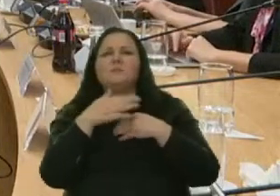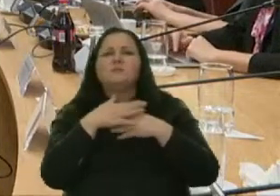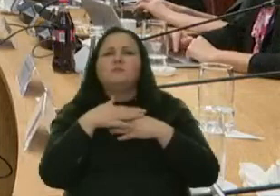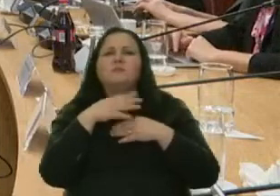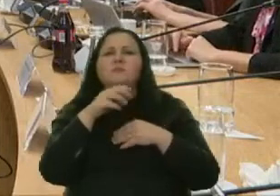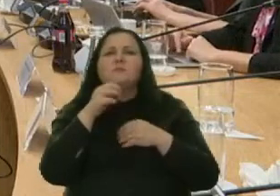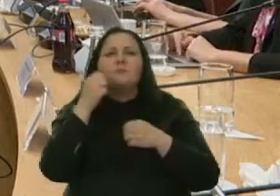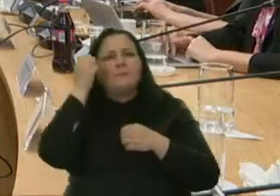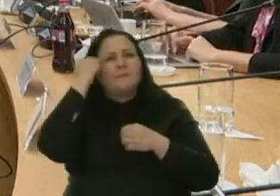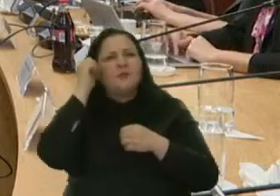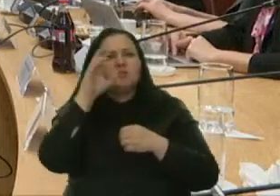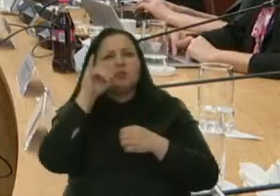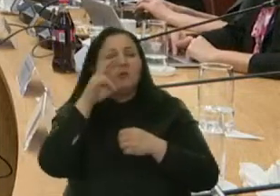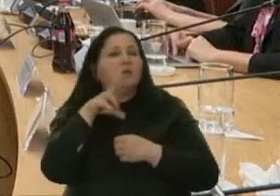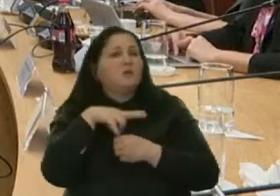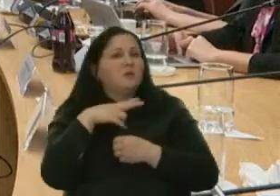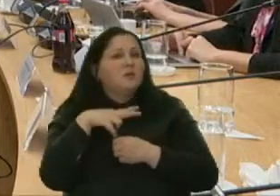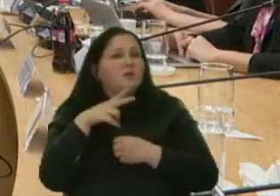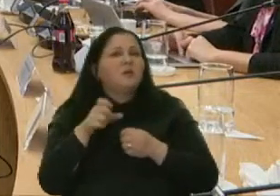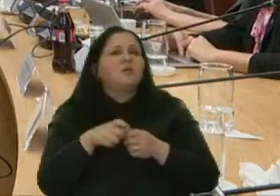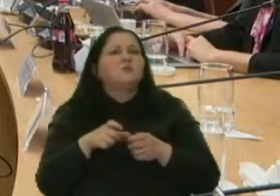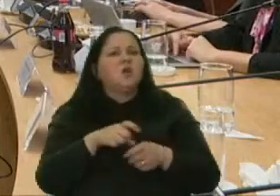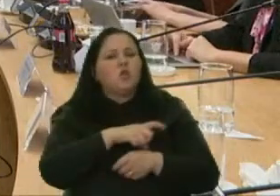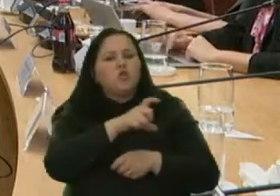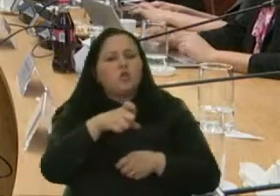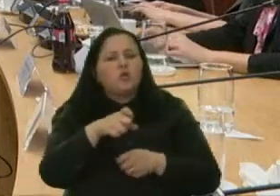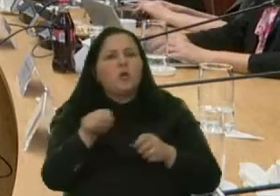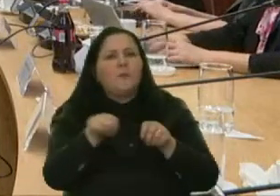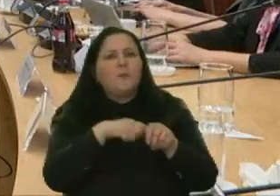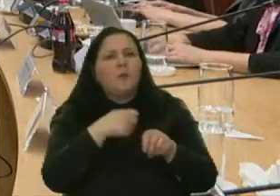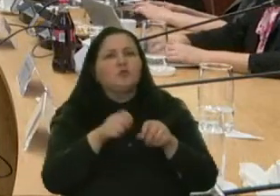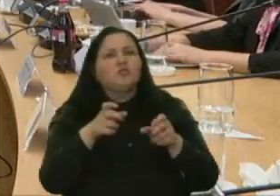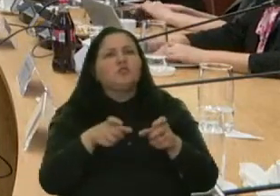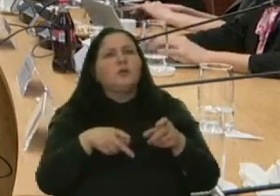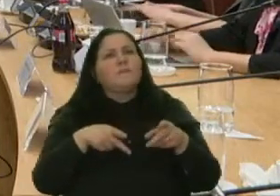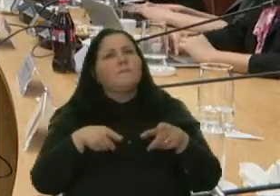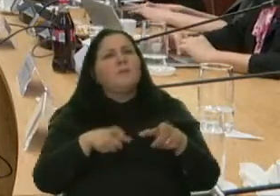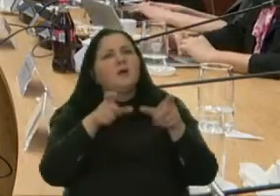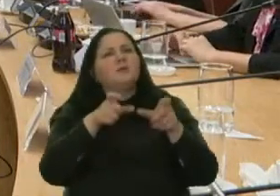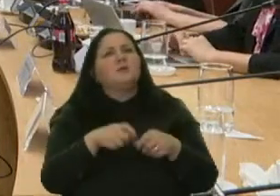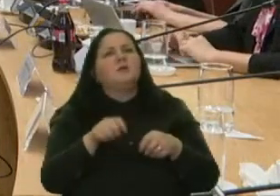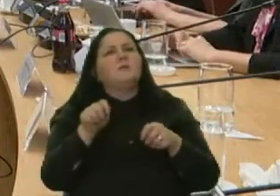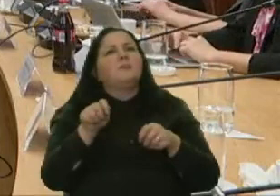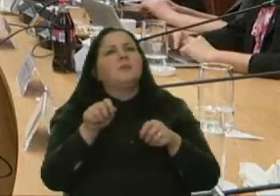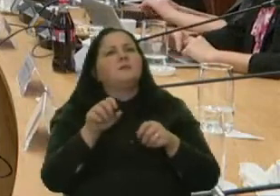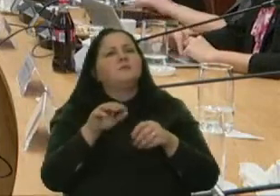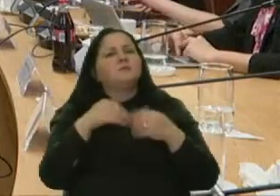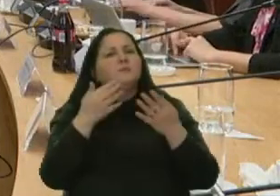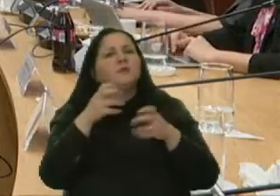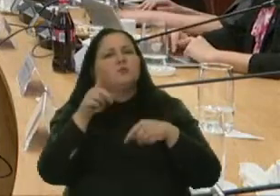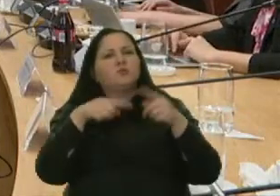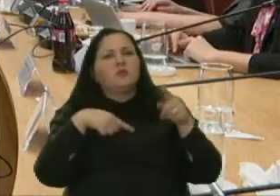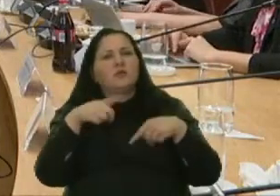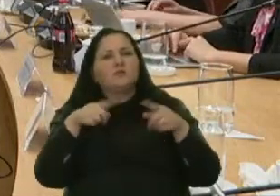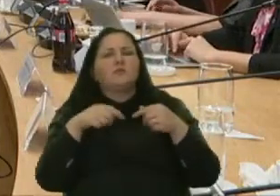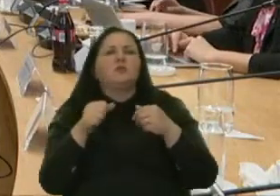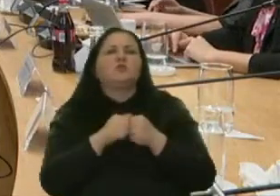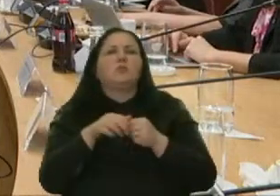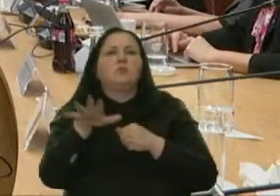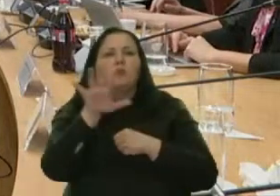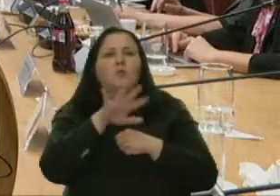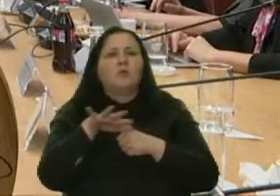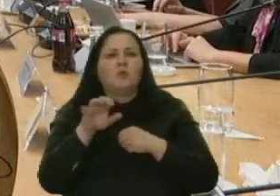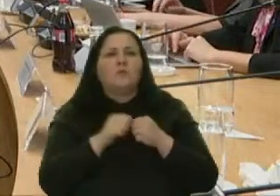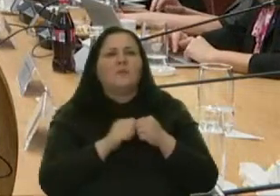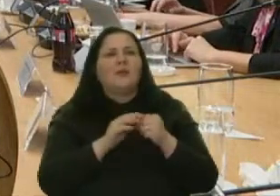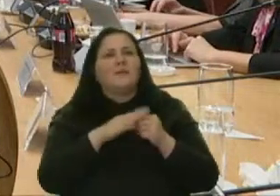O să vedeți acolo inclusiv copertinele și trotuarul modificat și bandă dedicată pentru transportul public pe latura cu Piața Cipariu A deci pe